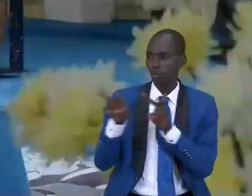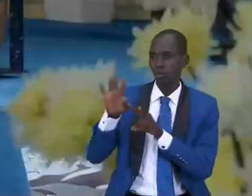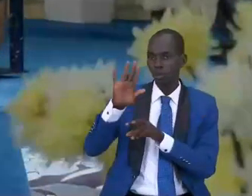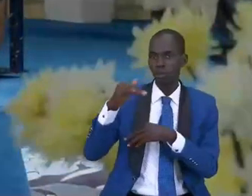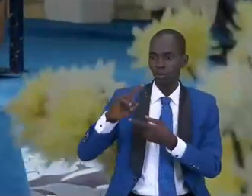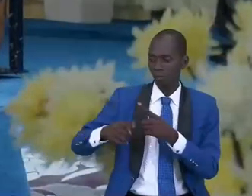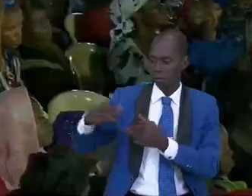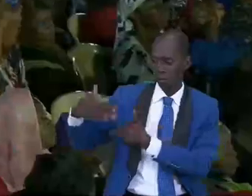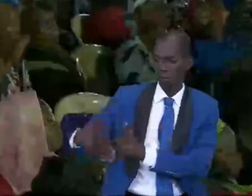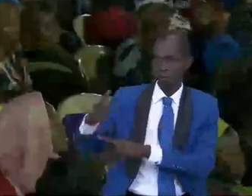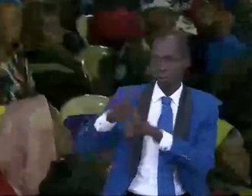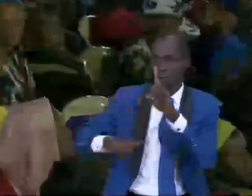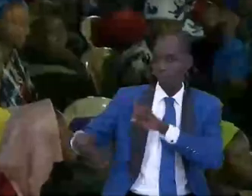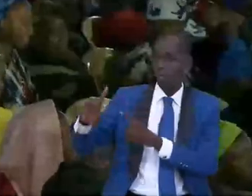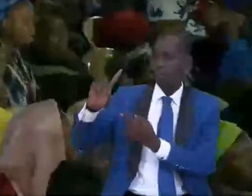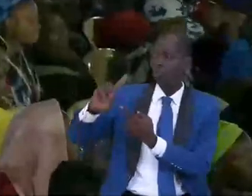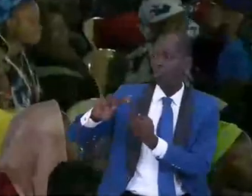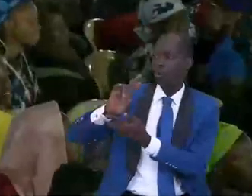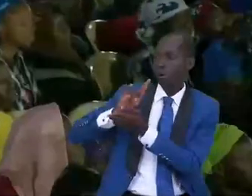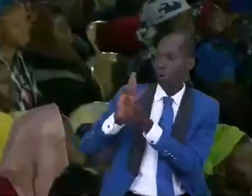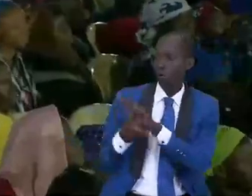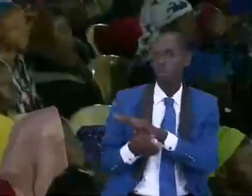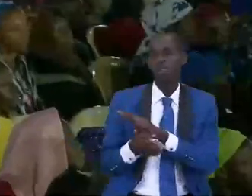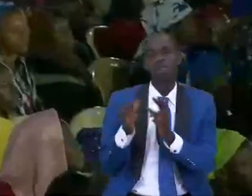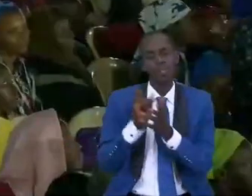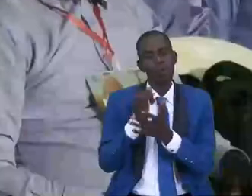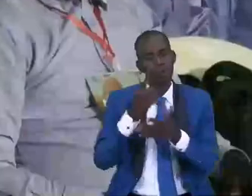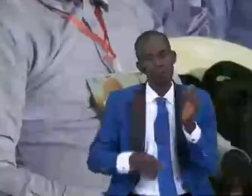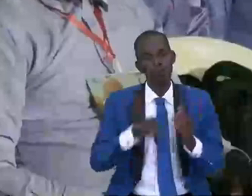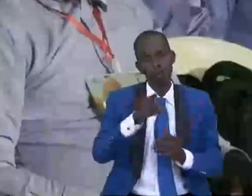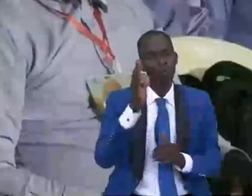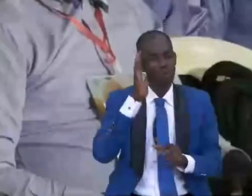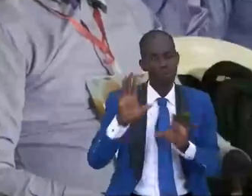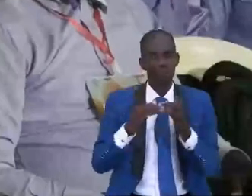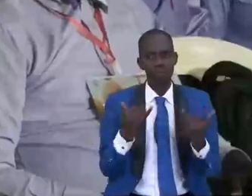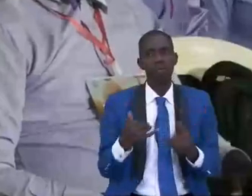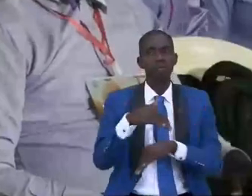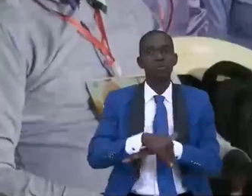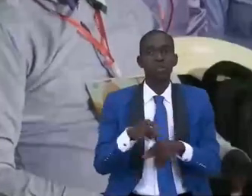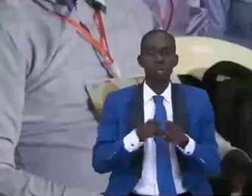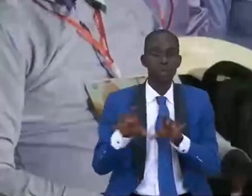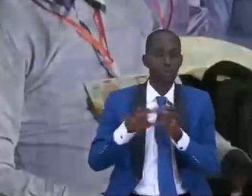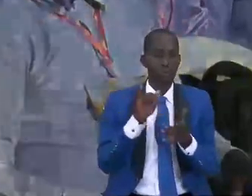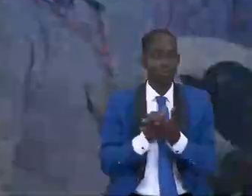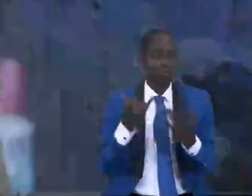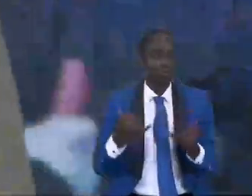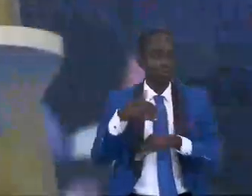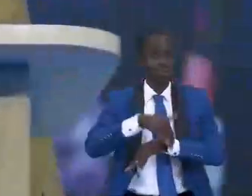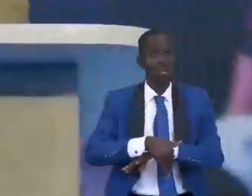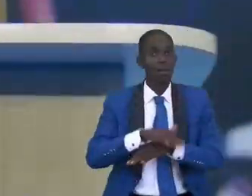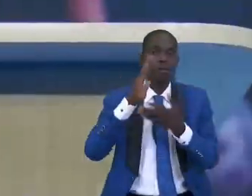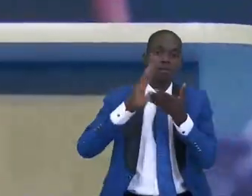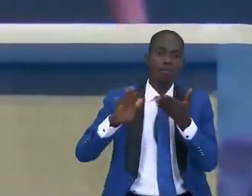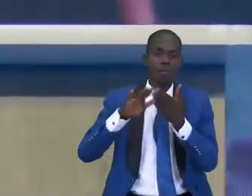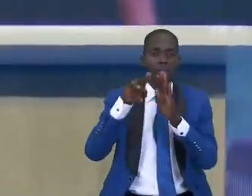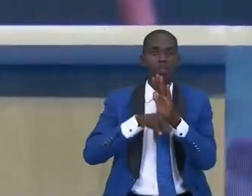voisin pour dire à ton voisin là-bas, pour dire quoi? À se repentir, c'est ce que vous allez faire ce soir. Ce